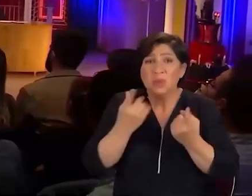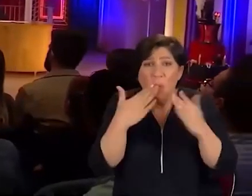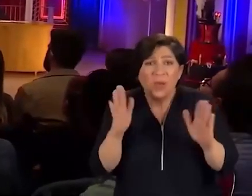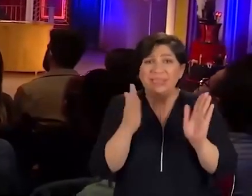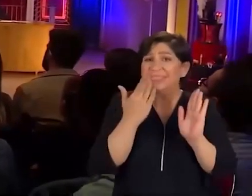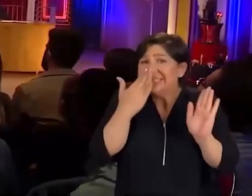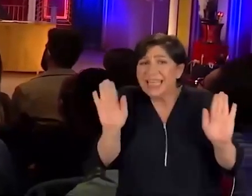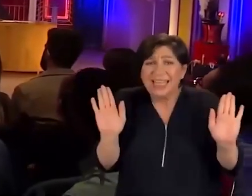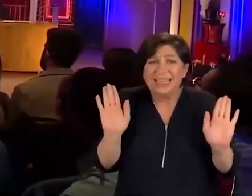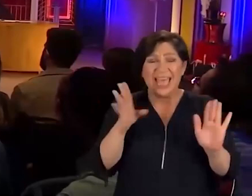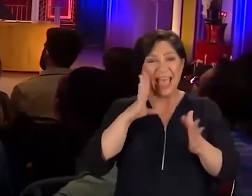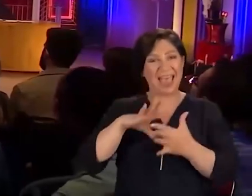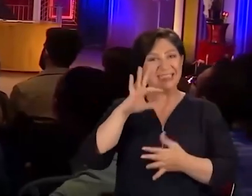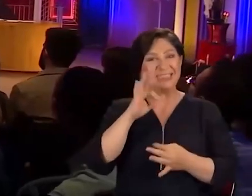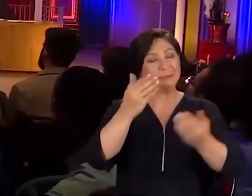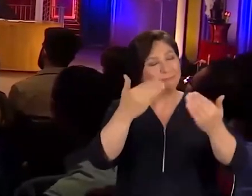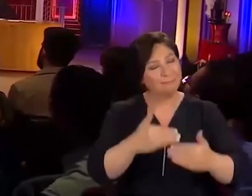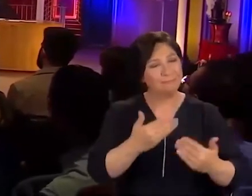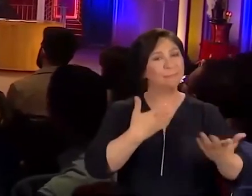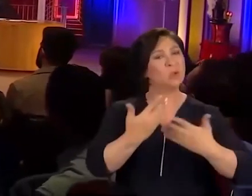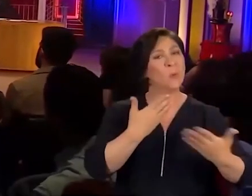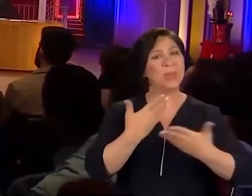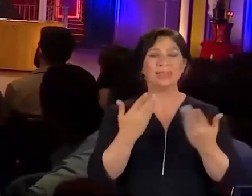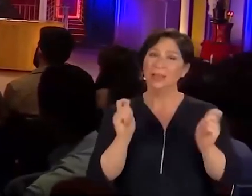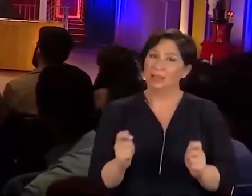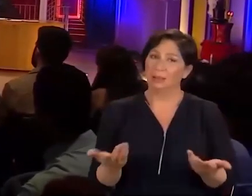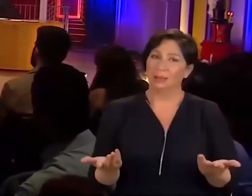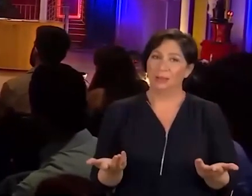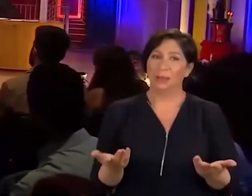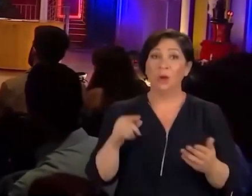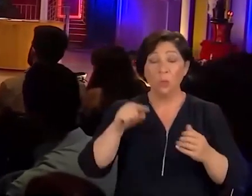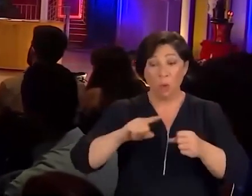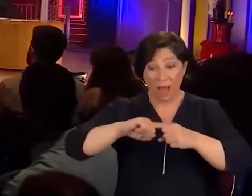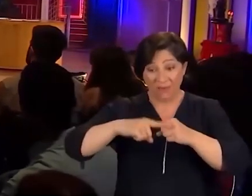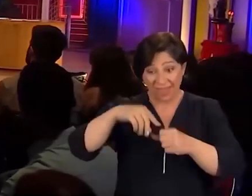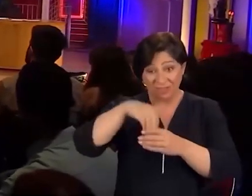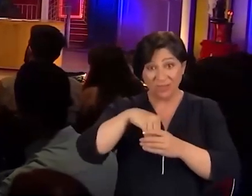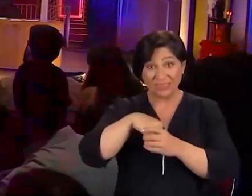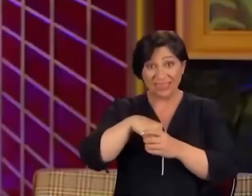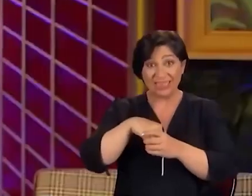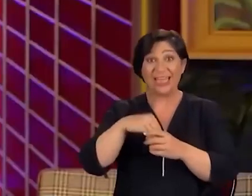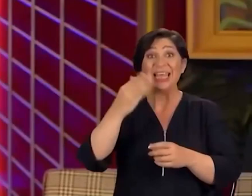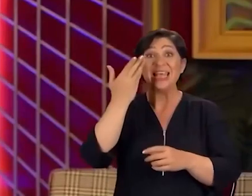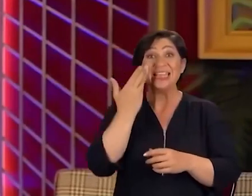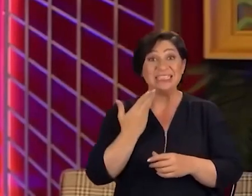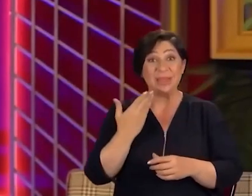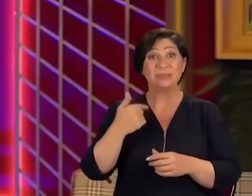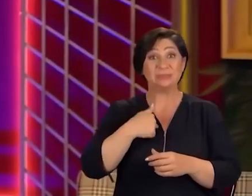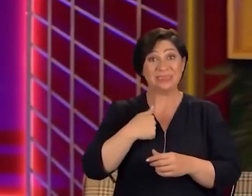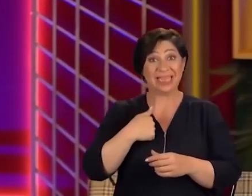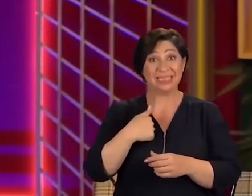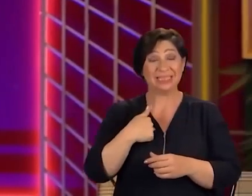olmadan, sadece insani bir şekilde konuk alarak yaptık. Bu hafta içerisinde izleyenlerimiz